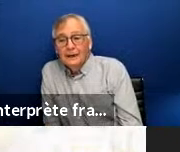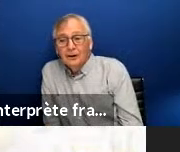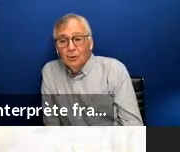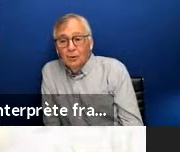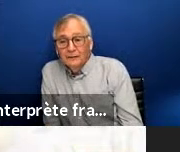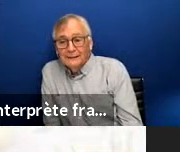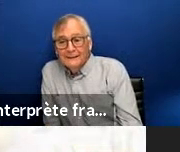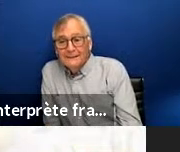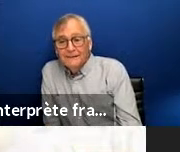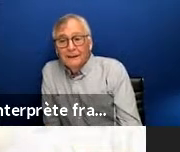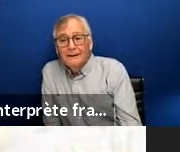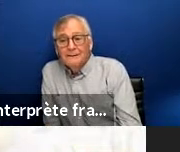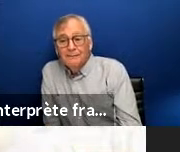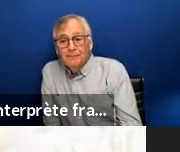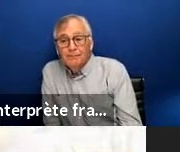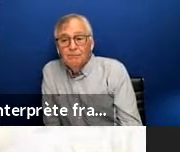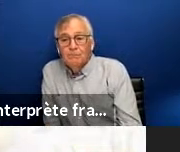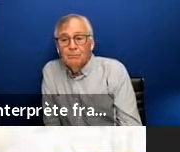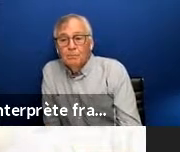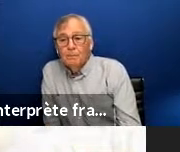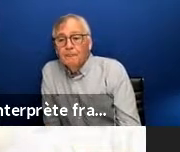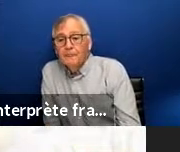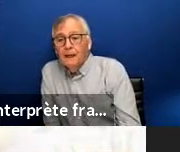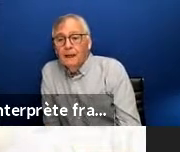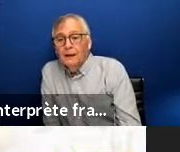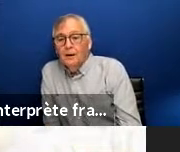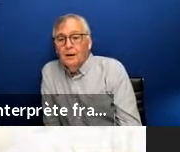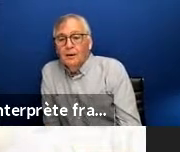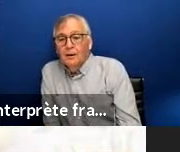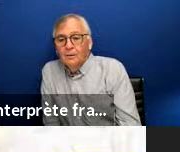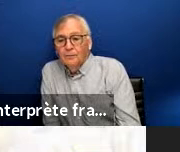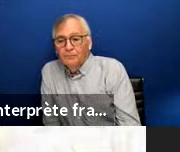En Ontario, effectivement,